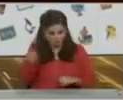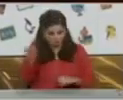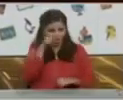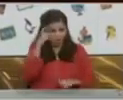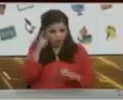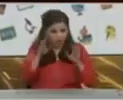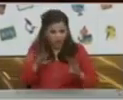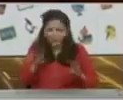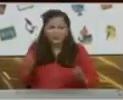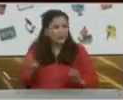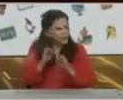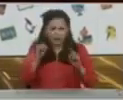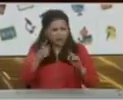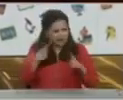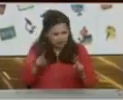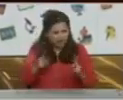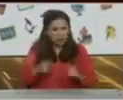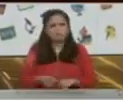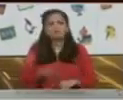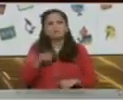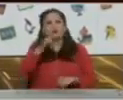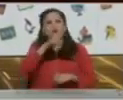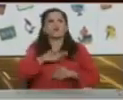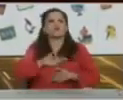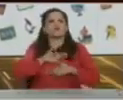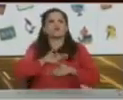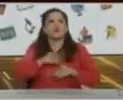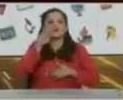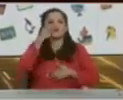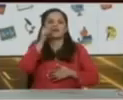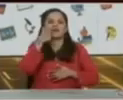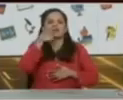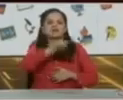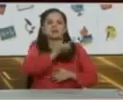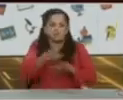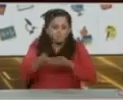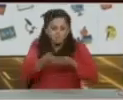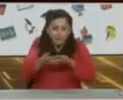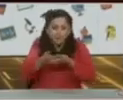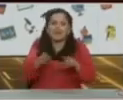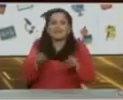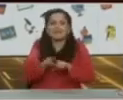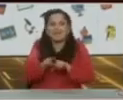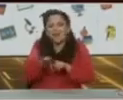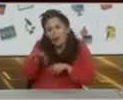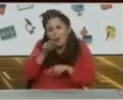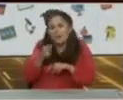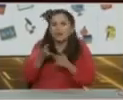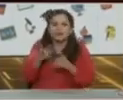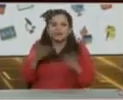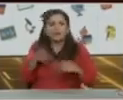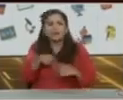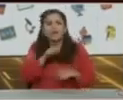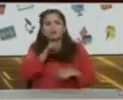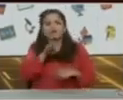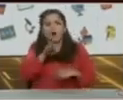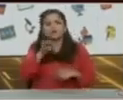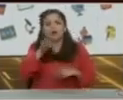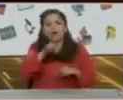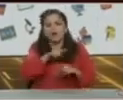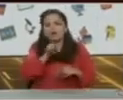था? आप उसका आनंद लेते हैं और ऐसा बच्चे के 5-6 साल की उम्र तक चलता